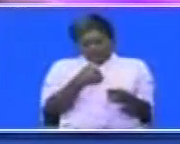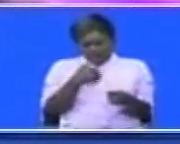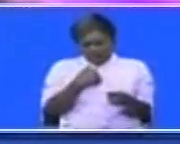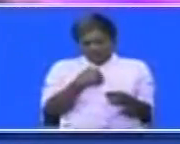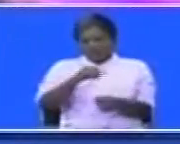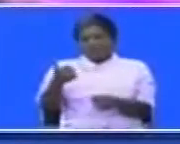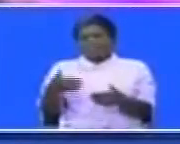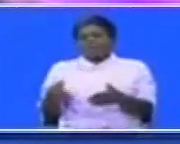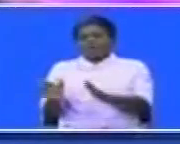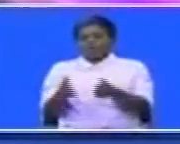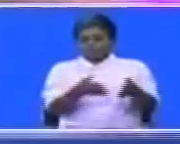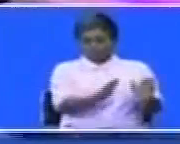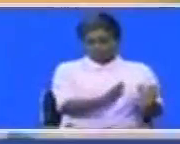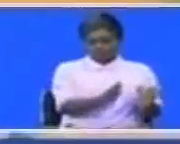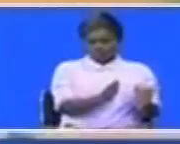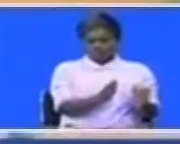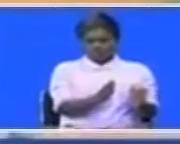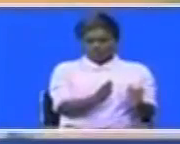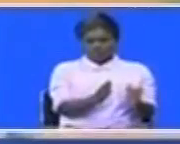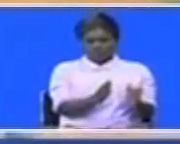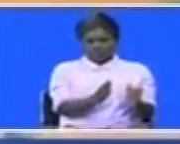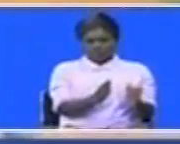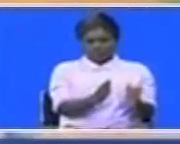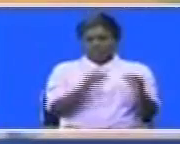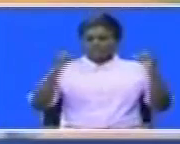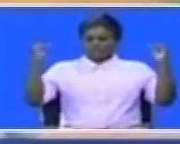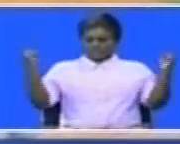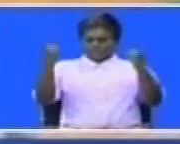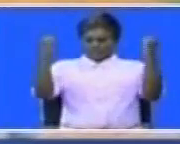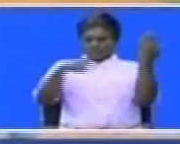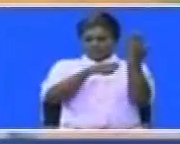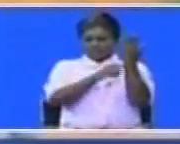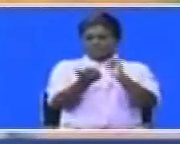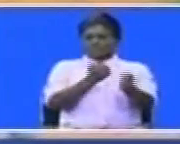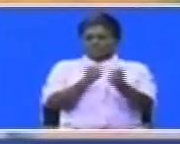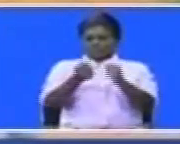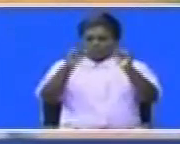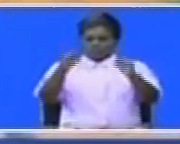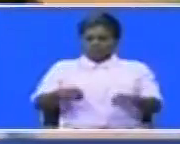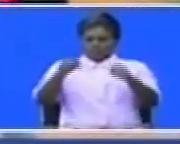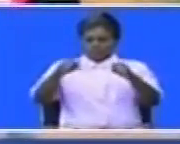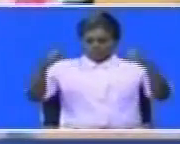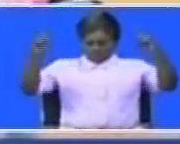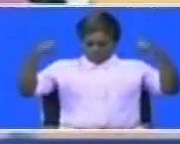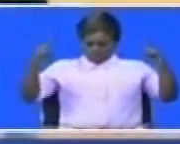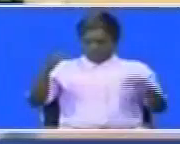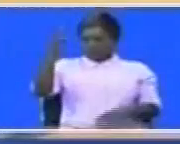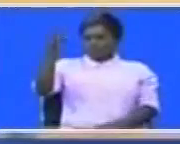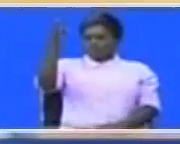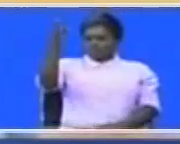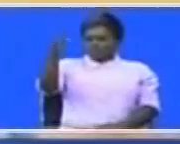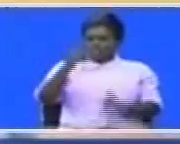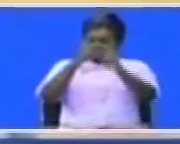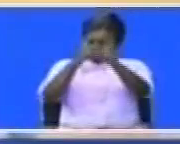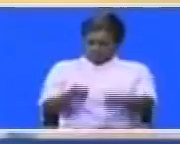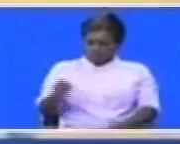see. Don't cross fingers. Bingwa huyu ambaye alitajwa kama mwanaspoti aliye na uwezo wa kunawiri zaidi siku za usoni kwenye tuzo za